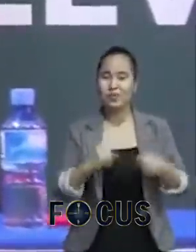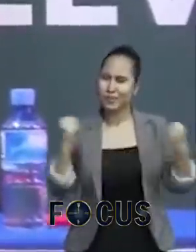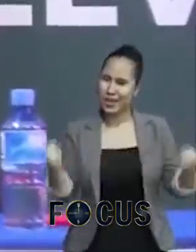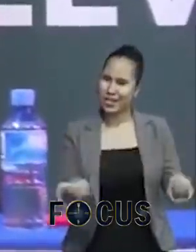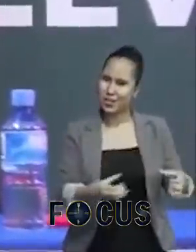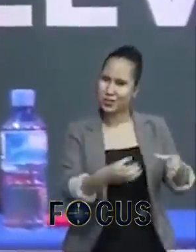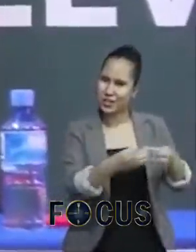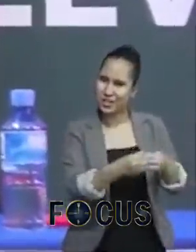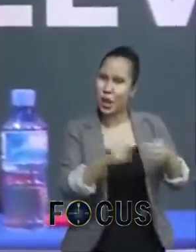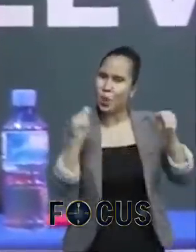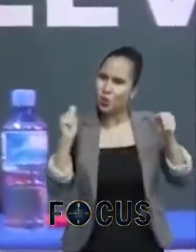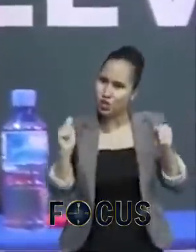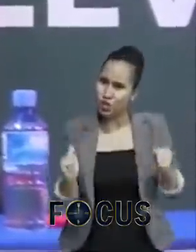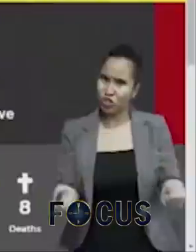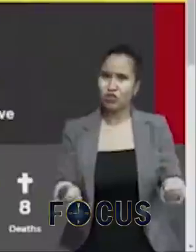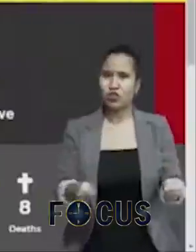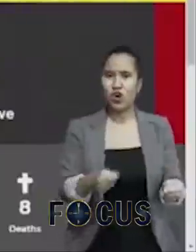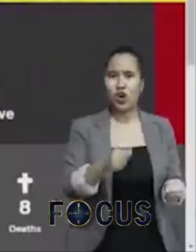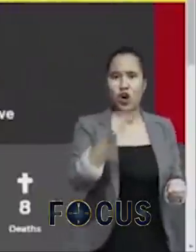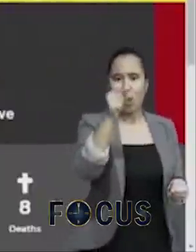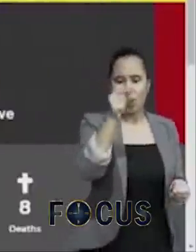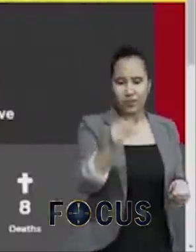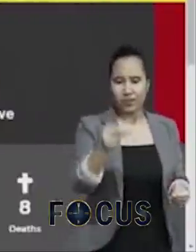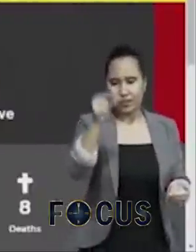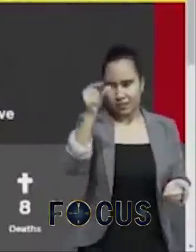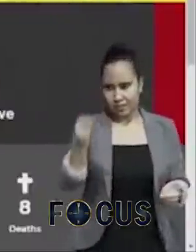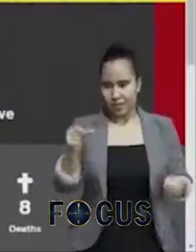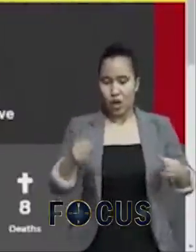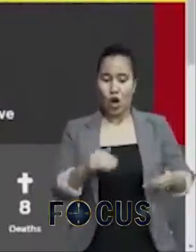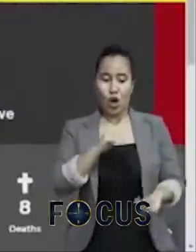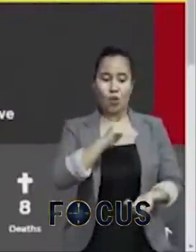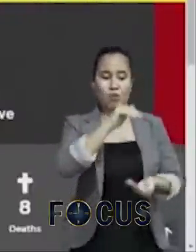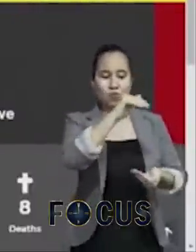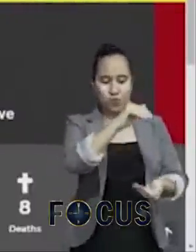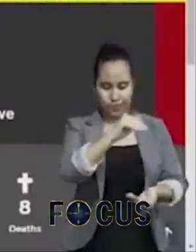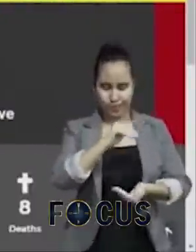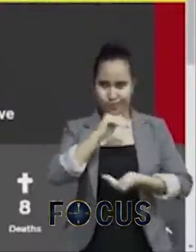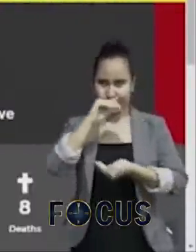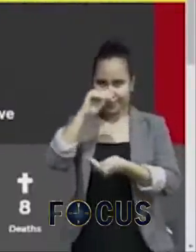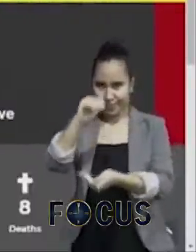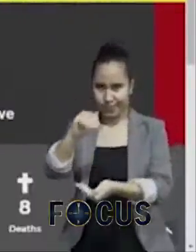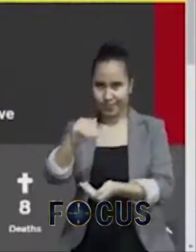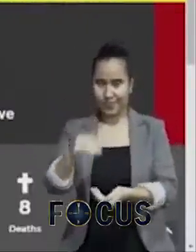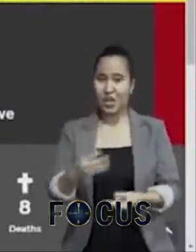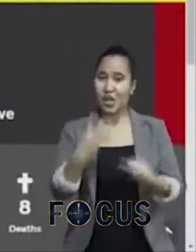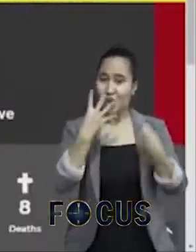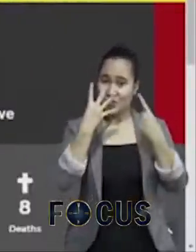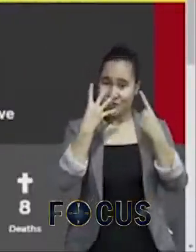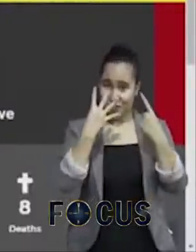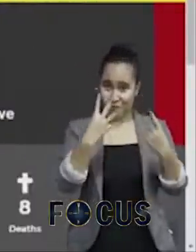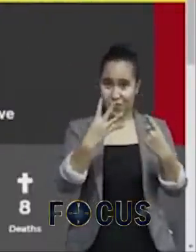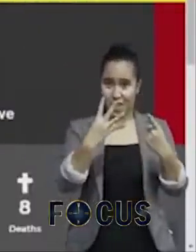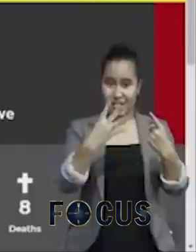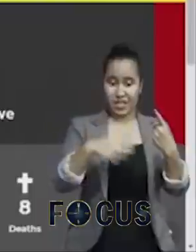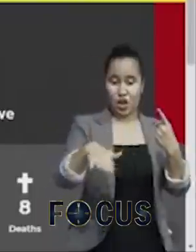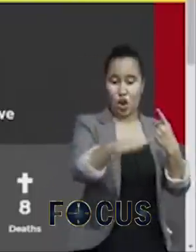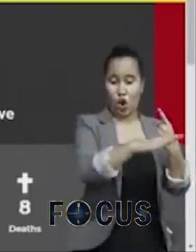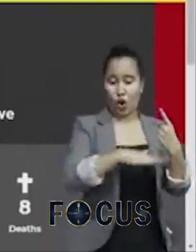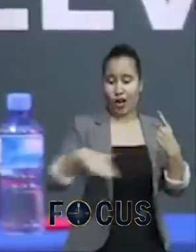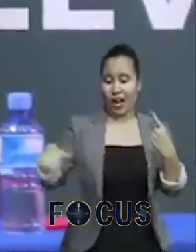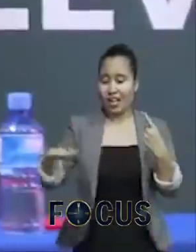besluit genomen om de individuele distributie van voedselpakketten op de 14 locaties stop te